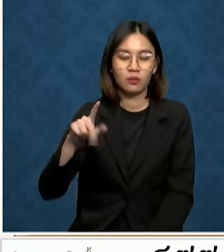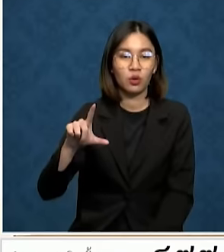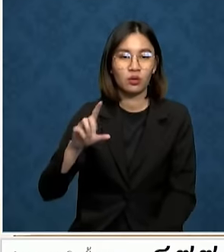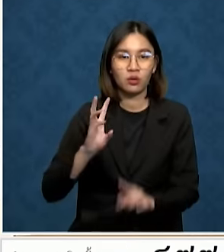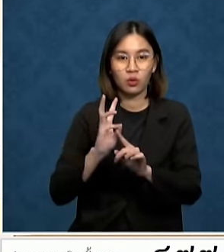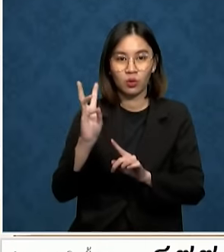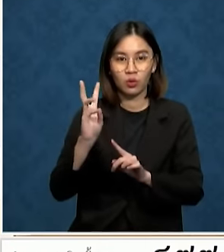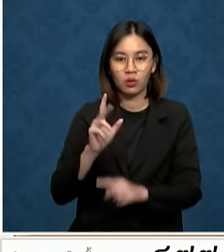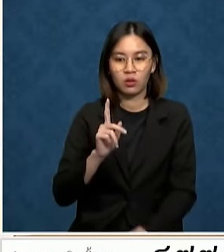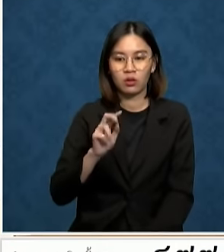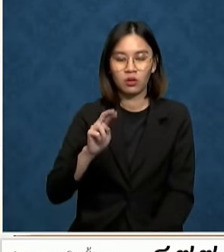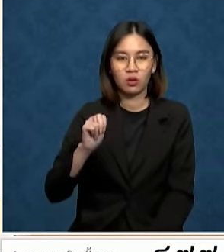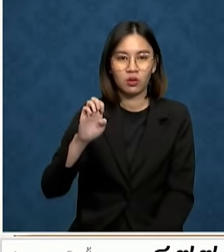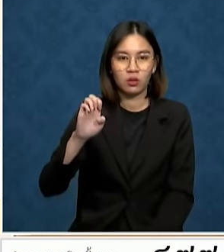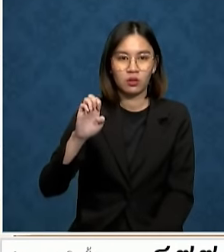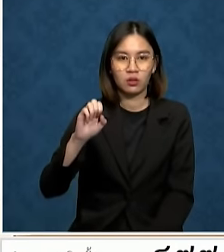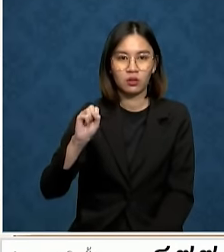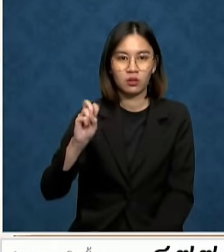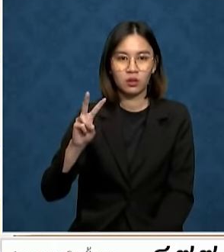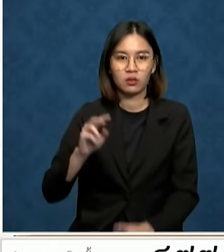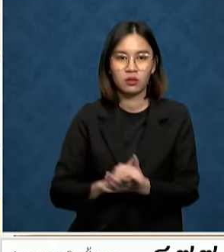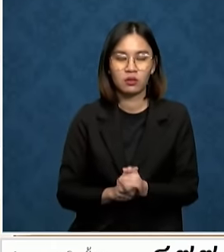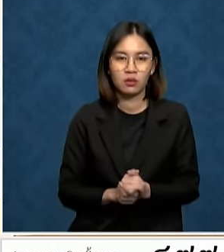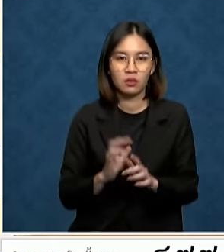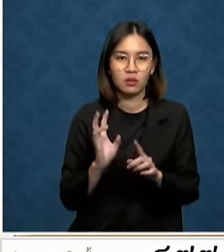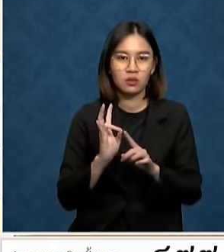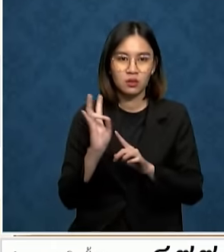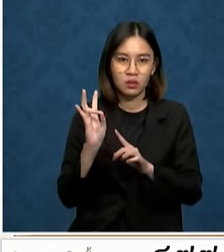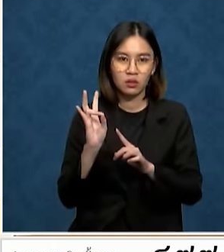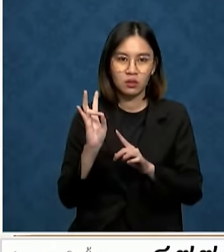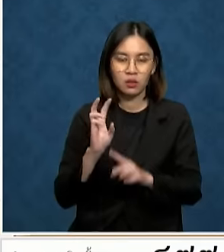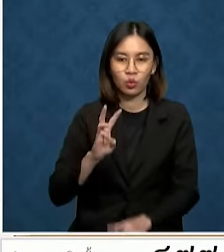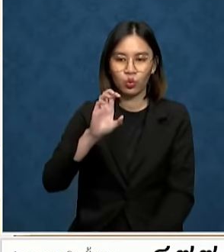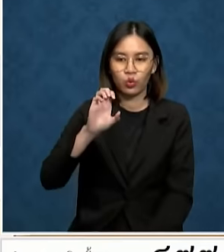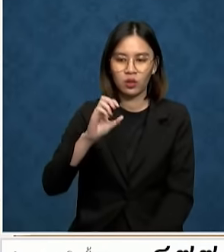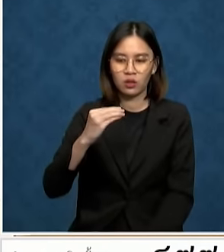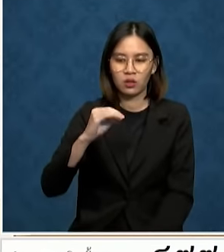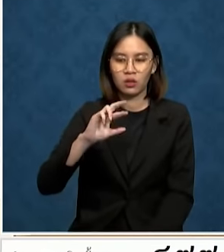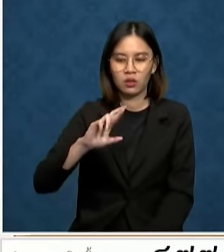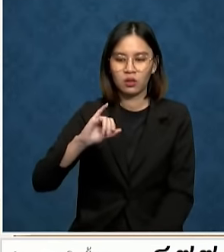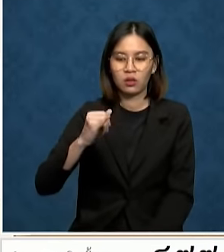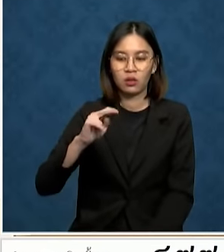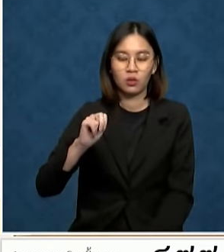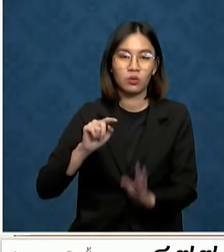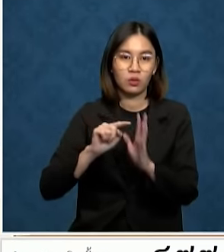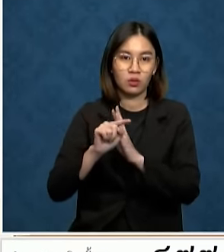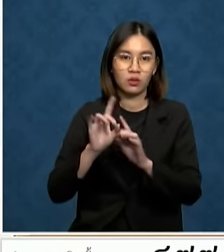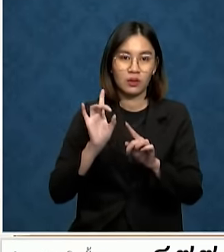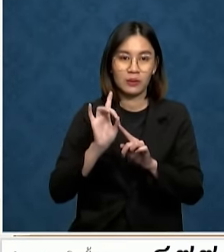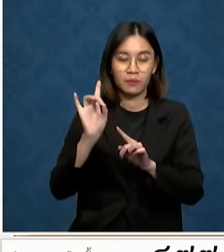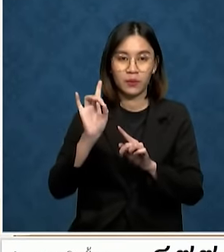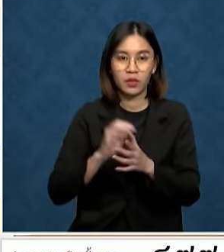6. ในกรณิจโนนจุย 7.นวิโรธนลารัก 8.